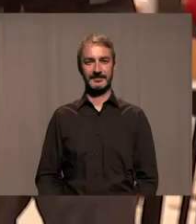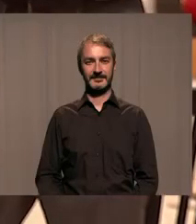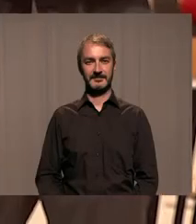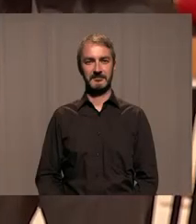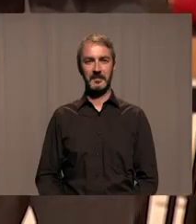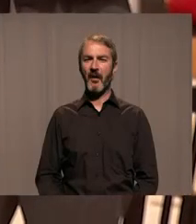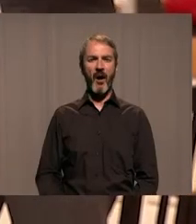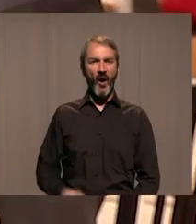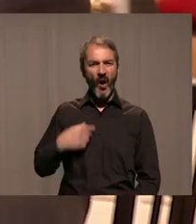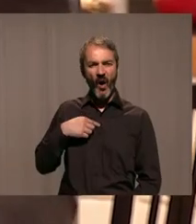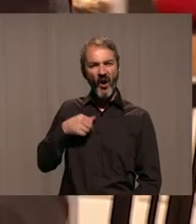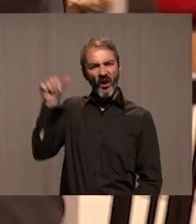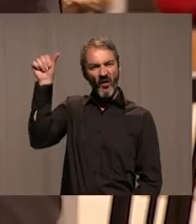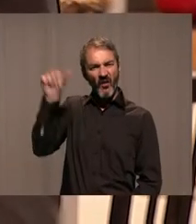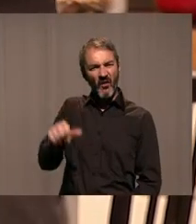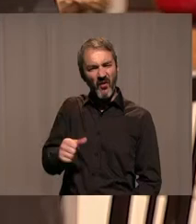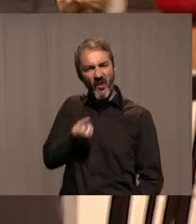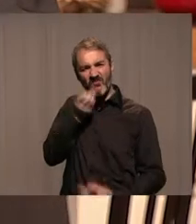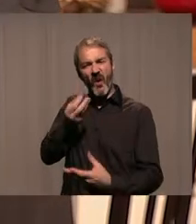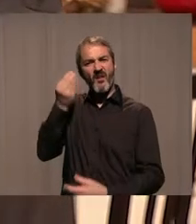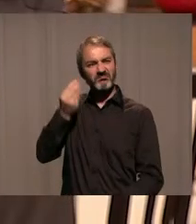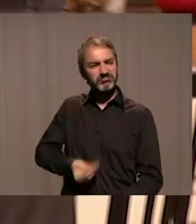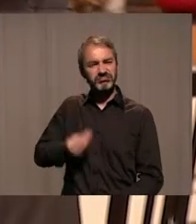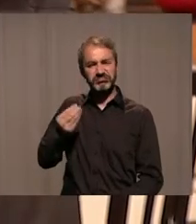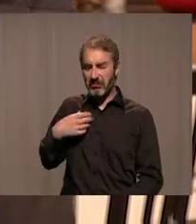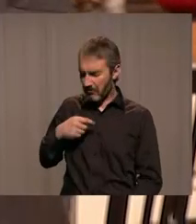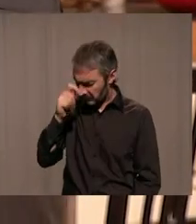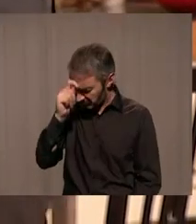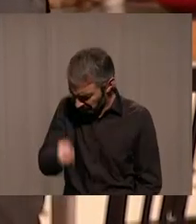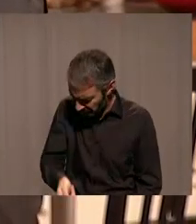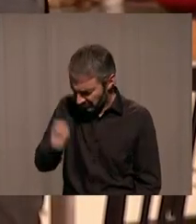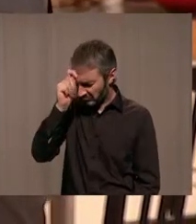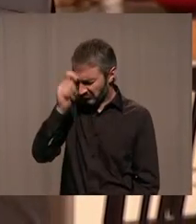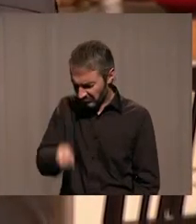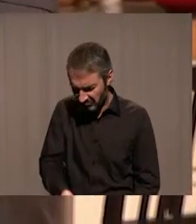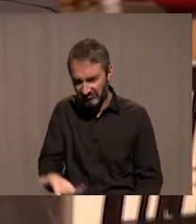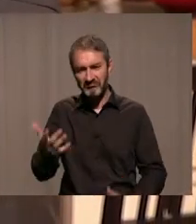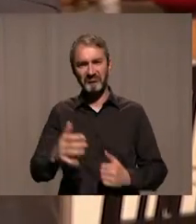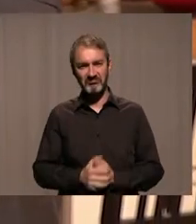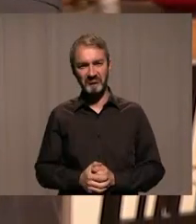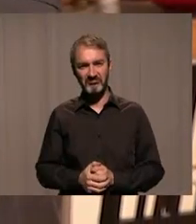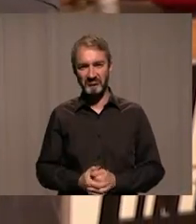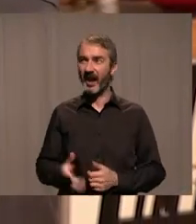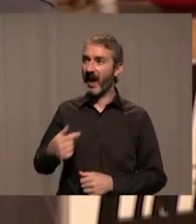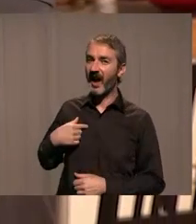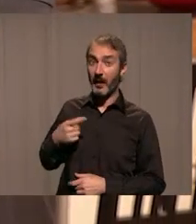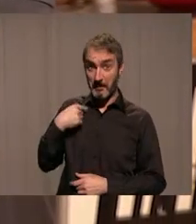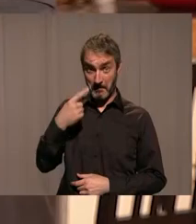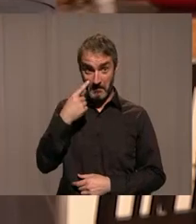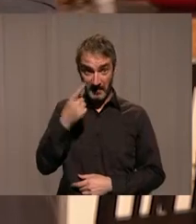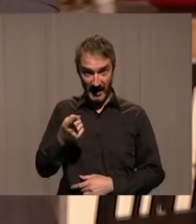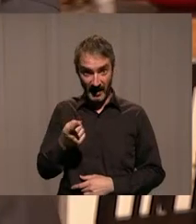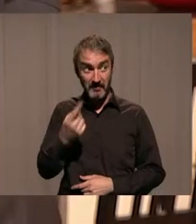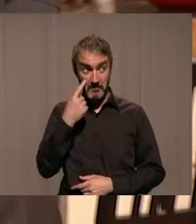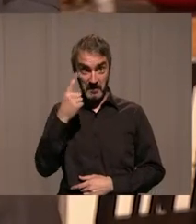Que bé que parla, eh? És el rector? Home, els seus peus, ha arribat allà per alguna cosa. Sí, sí, sí. No bé, neixes un dia i dius, jo què vull ser? Mireu això, eh?